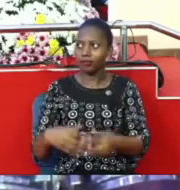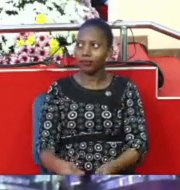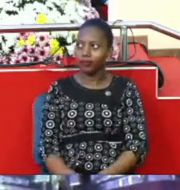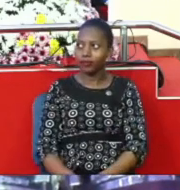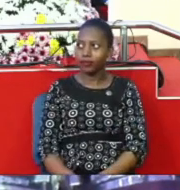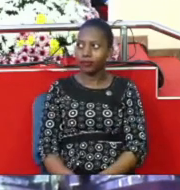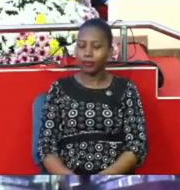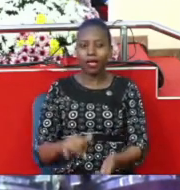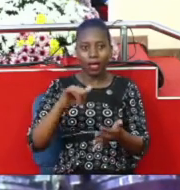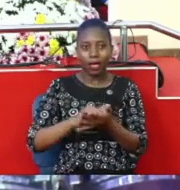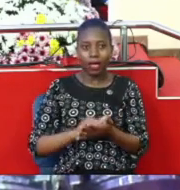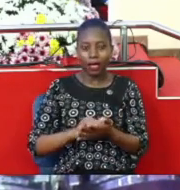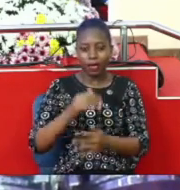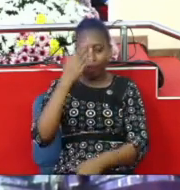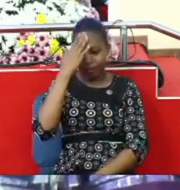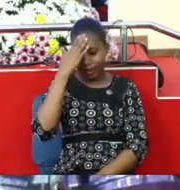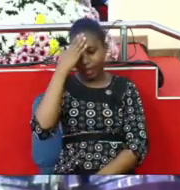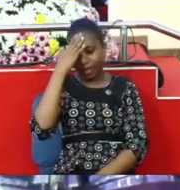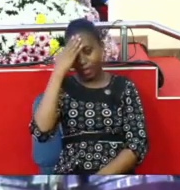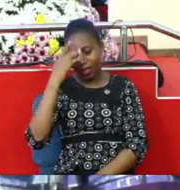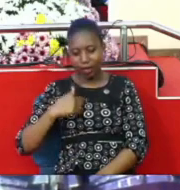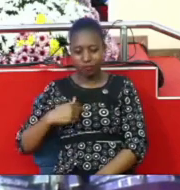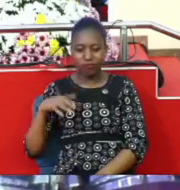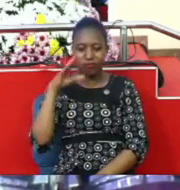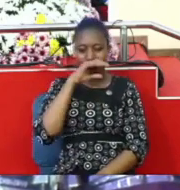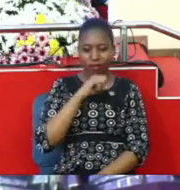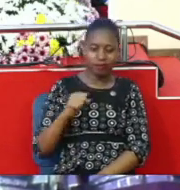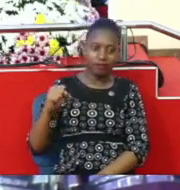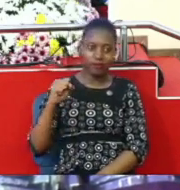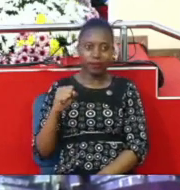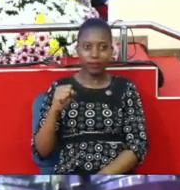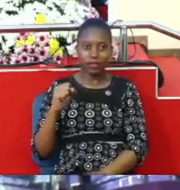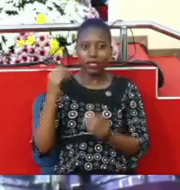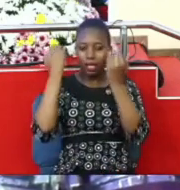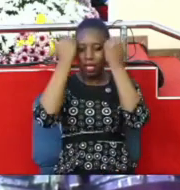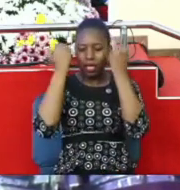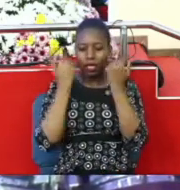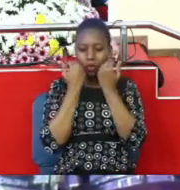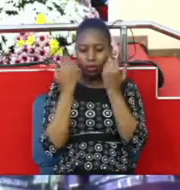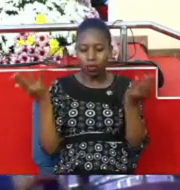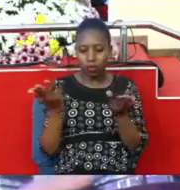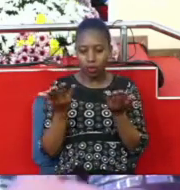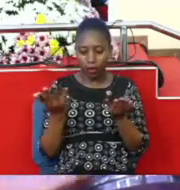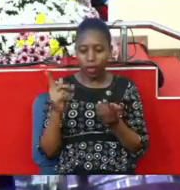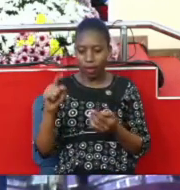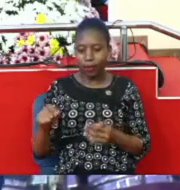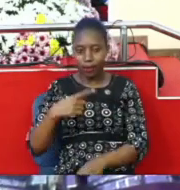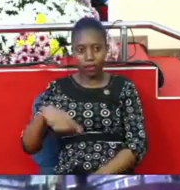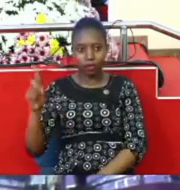That Monday, Jumatatu iliyofuata, I missed my court where I was supposed to go. I went with for bigger people and I